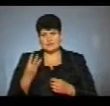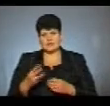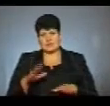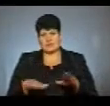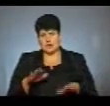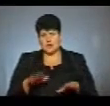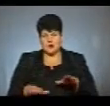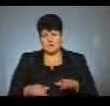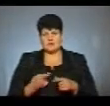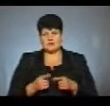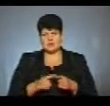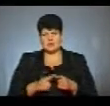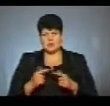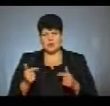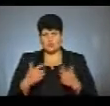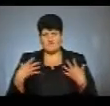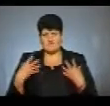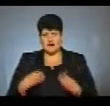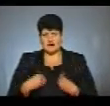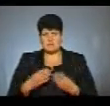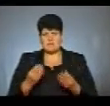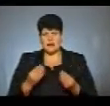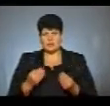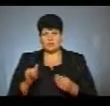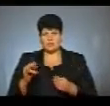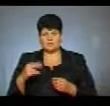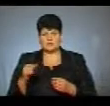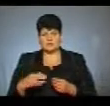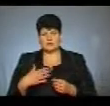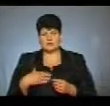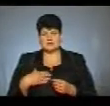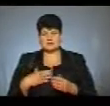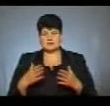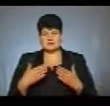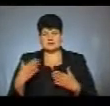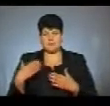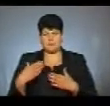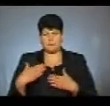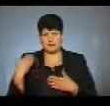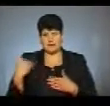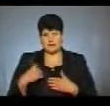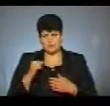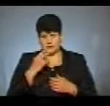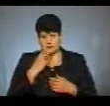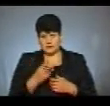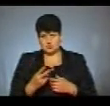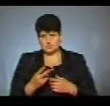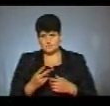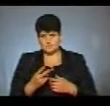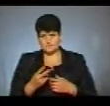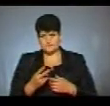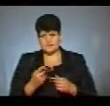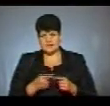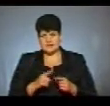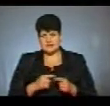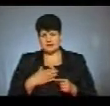кілограм. Це грубий набитий ватник, який зм'якшує удари. От на спині можете побачити удар. Це